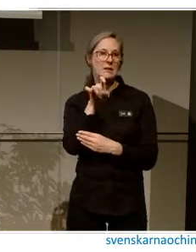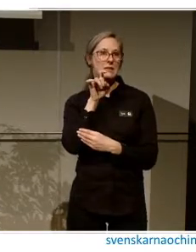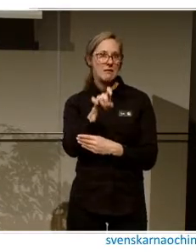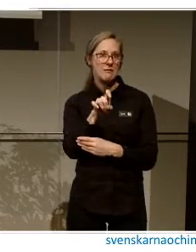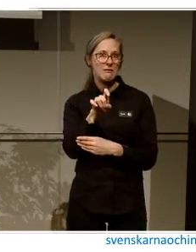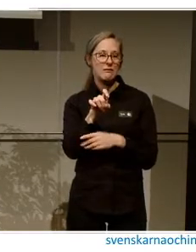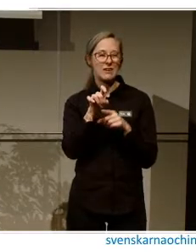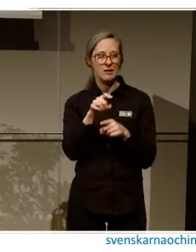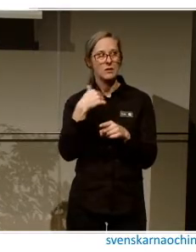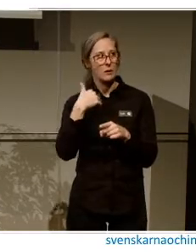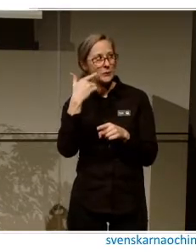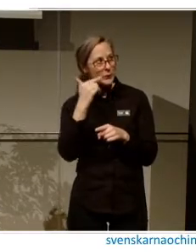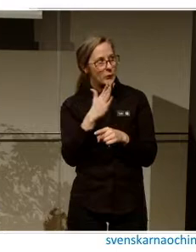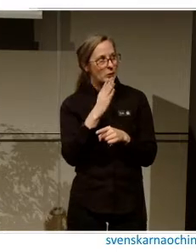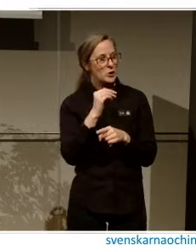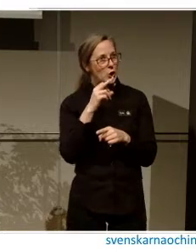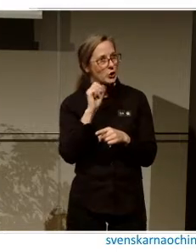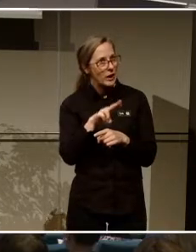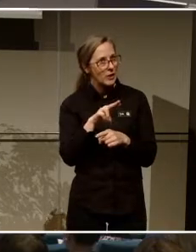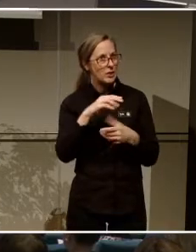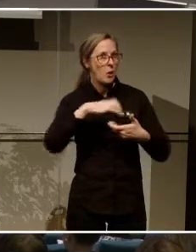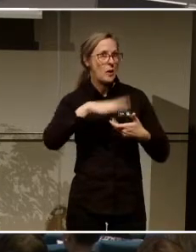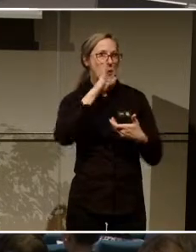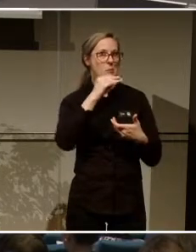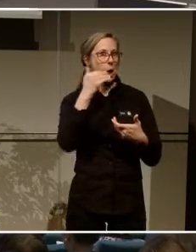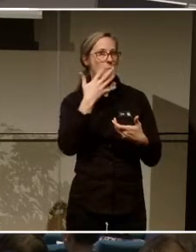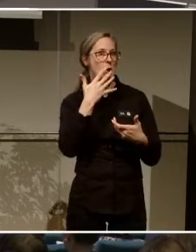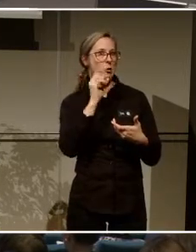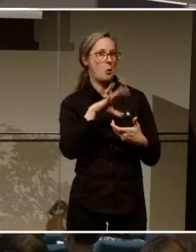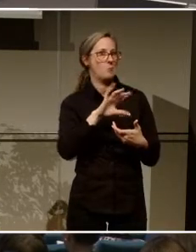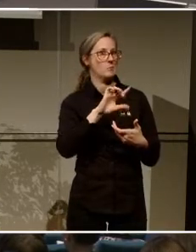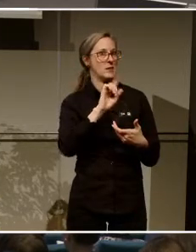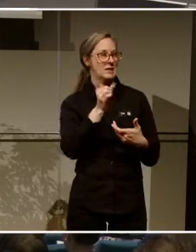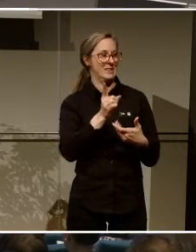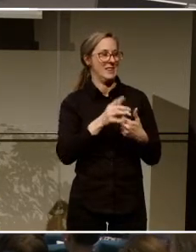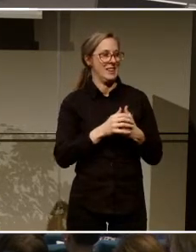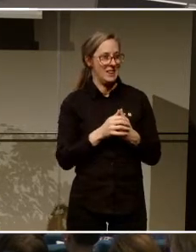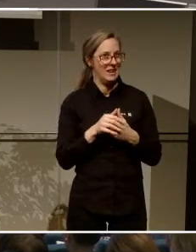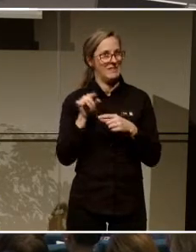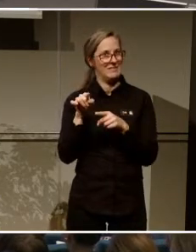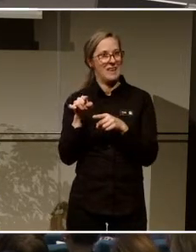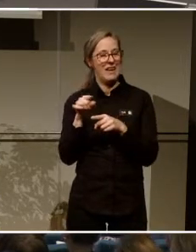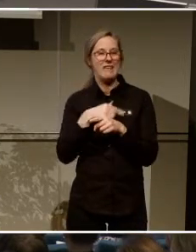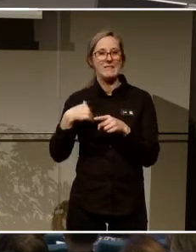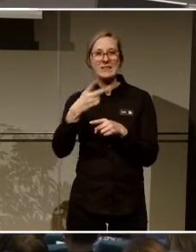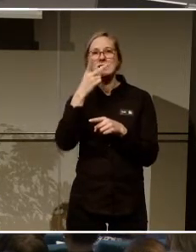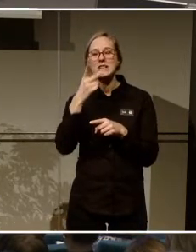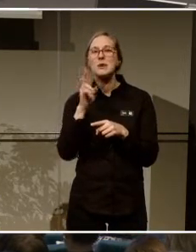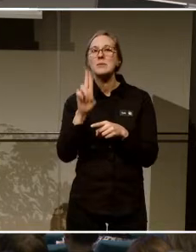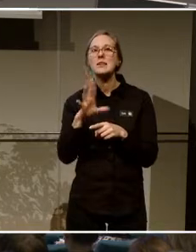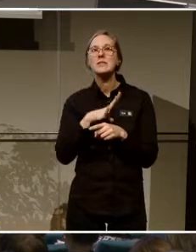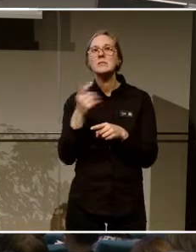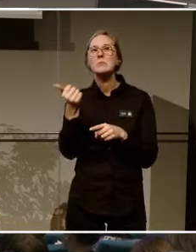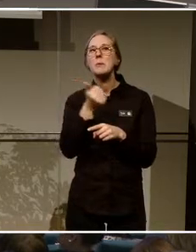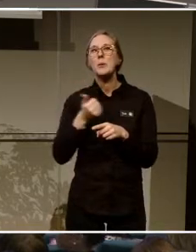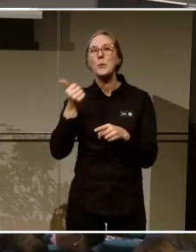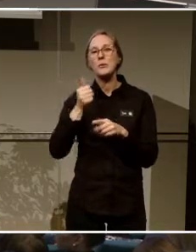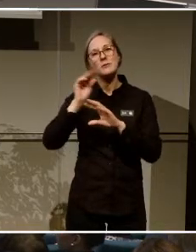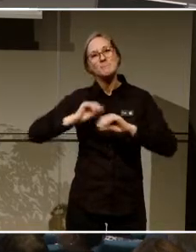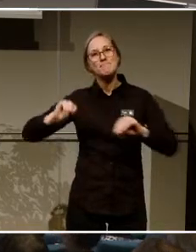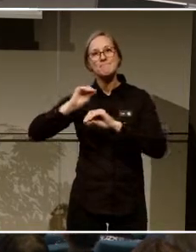kommer nog Jörgen och Björn att prata mer om. För det är där vi har sett att det finns ett stort behov av att